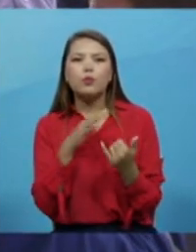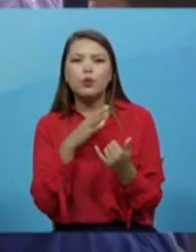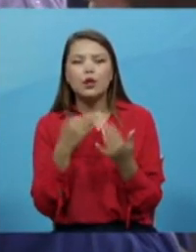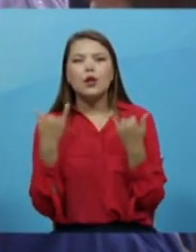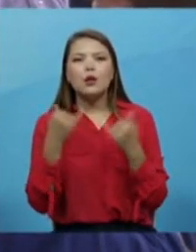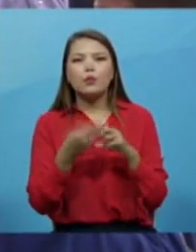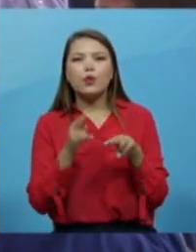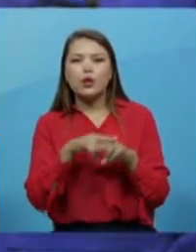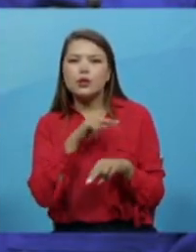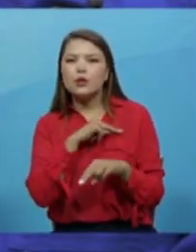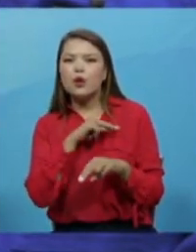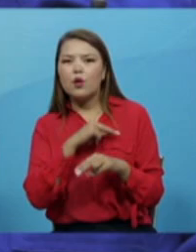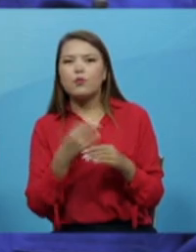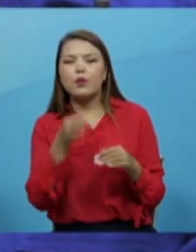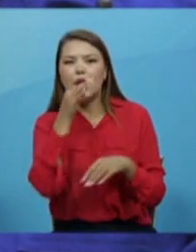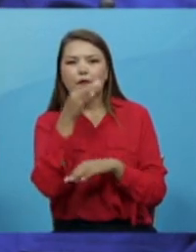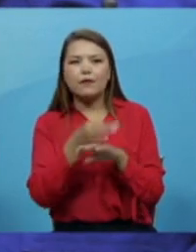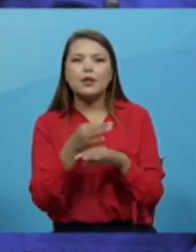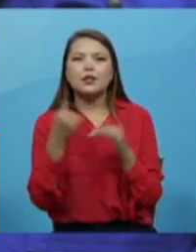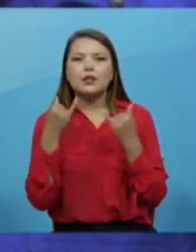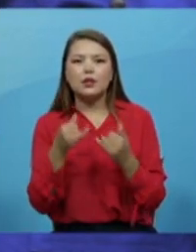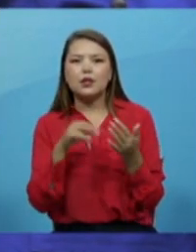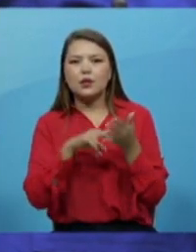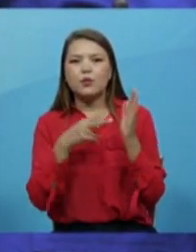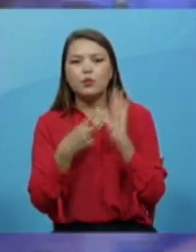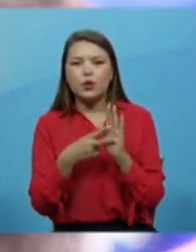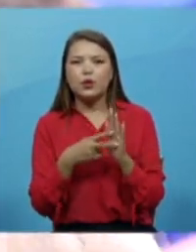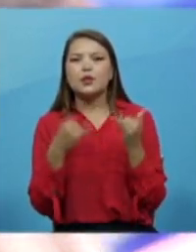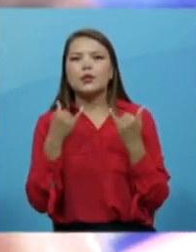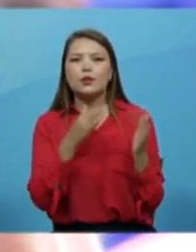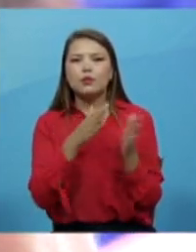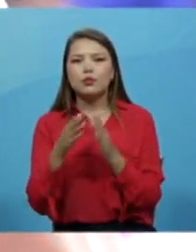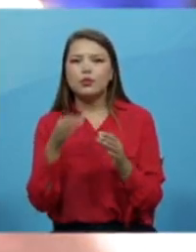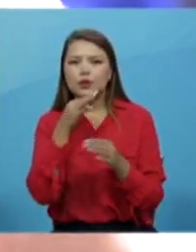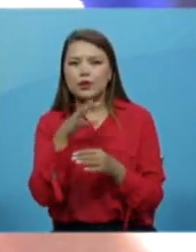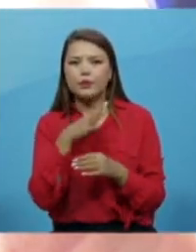өкілдері қызметкерлер өтінішіне жауап беріп, жоспарлы жұмыстардың жүргізіліп жатқанын айтты.